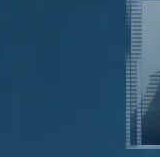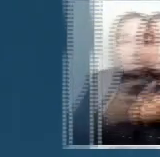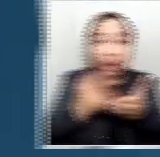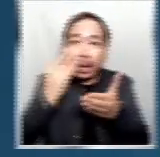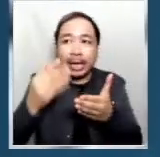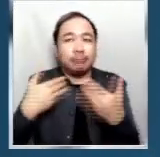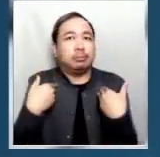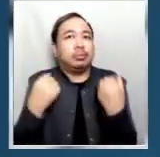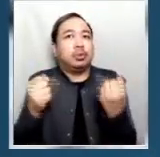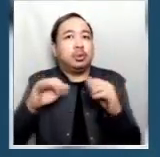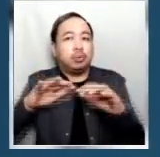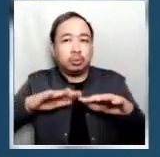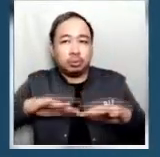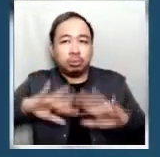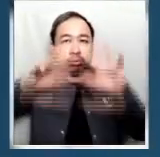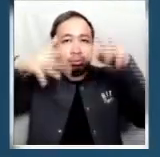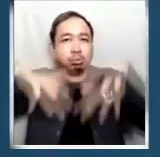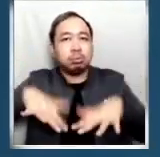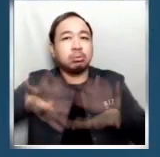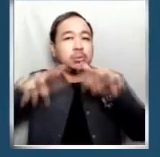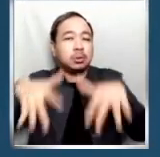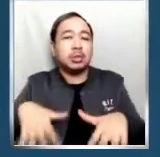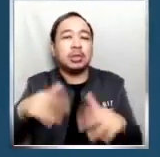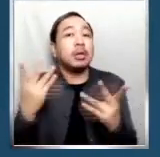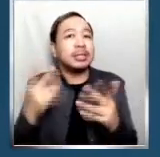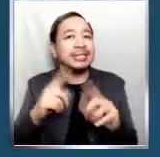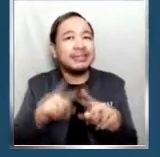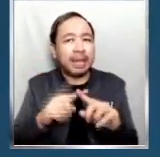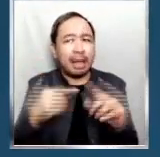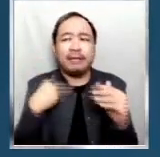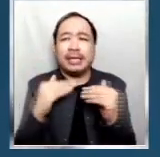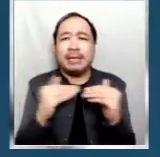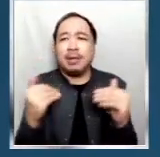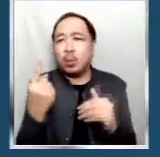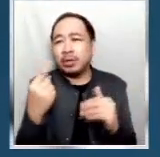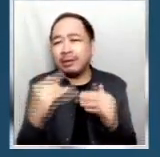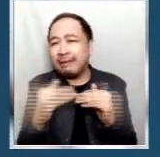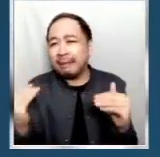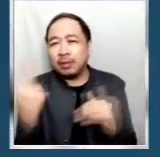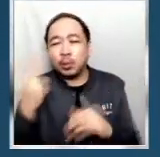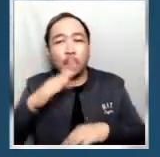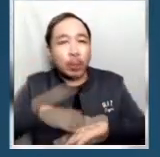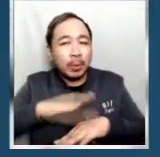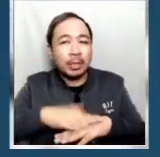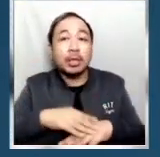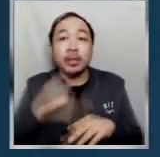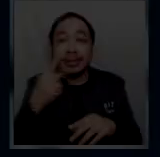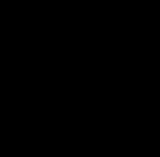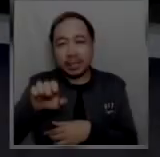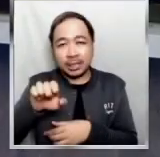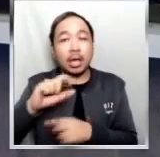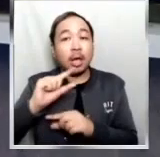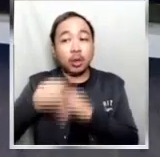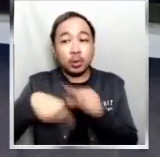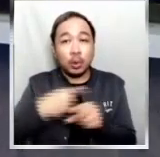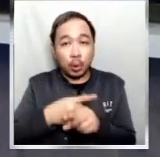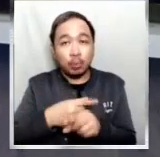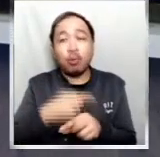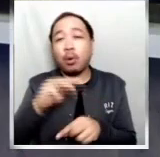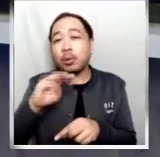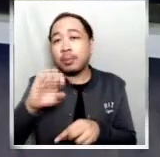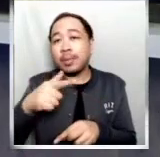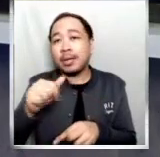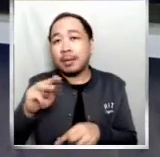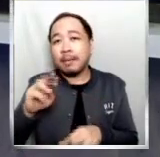gayon din sa western, eastern at southern seaboard ng Luzon at western seaboard ng Visayas. Dagdag